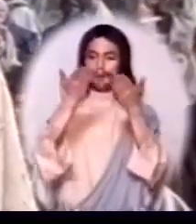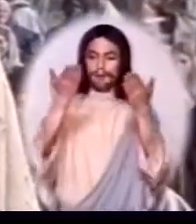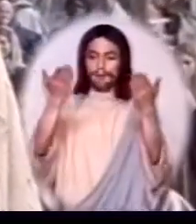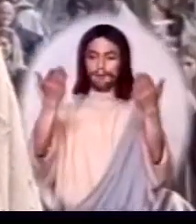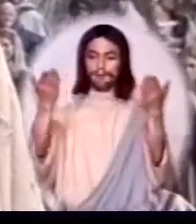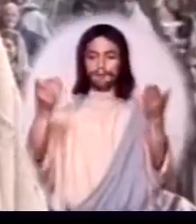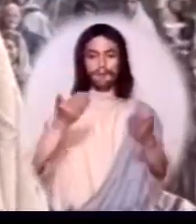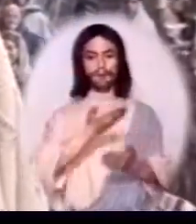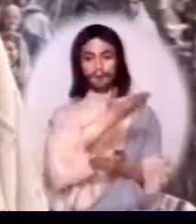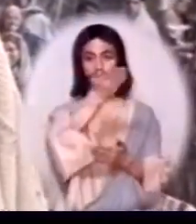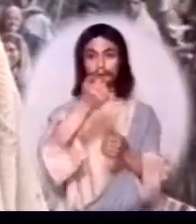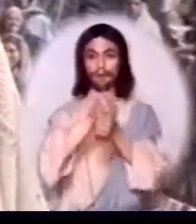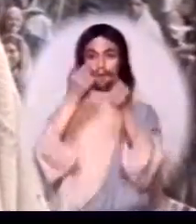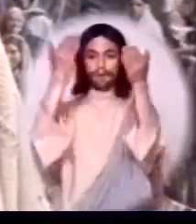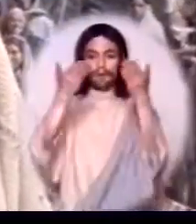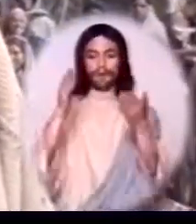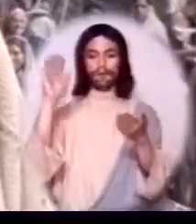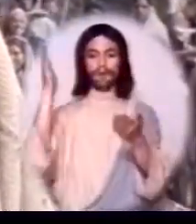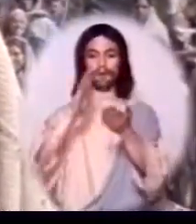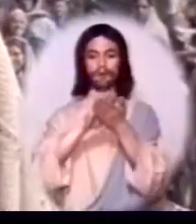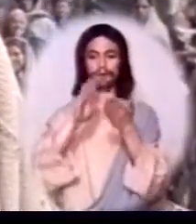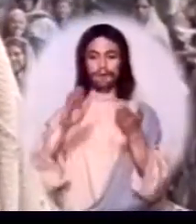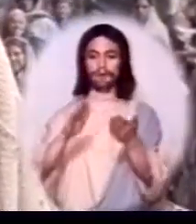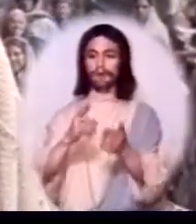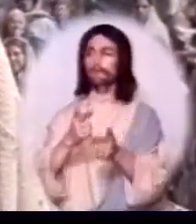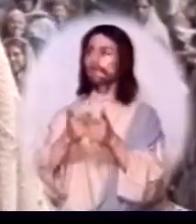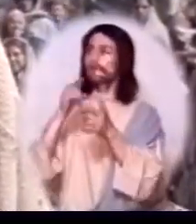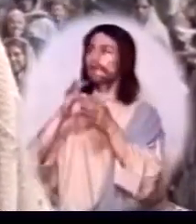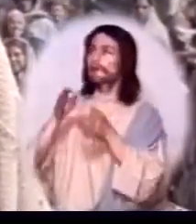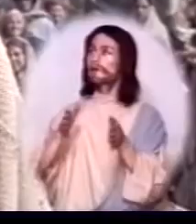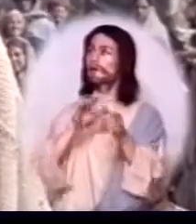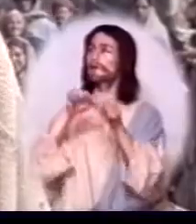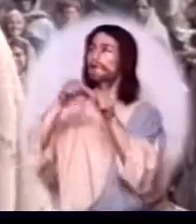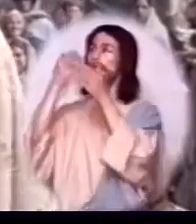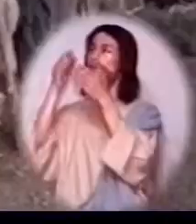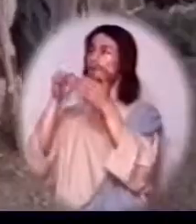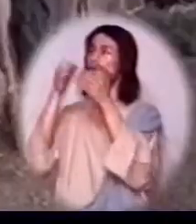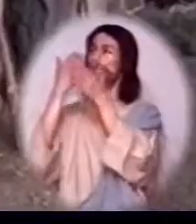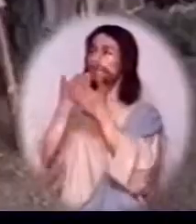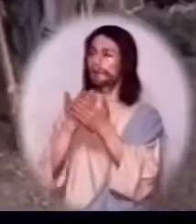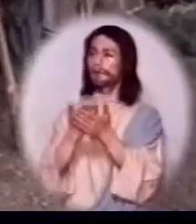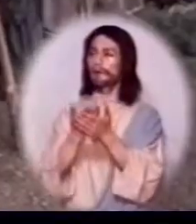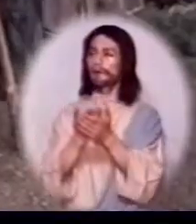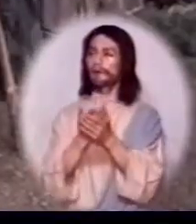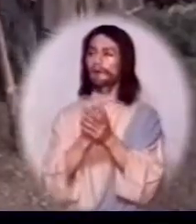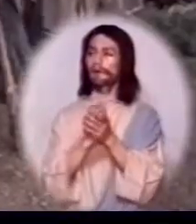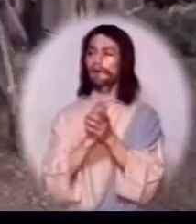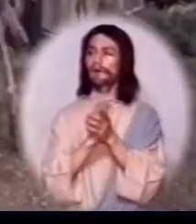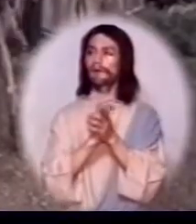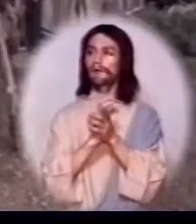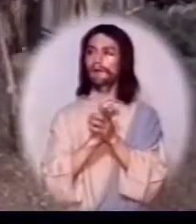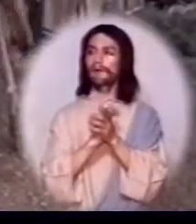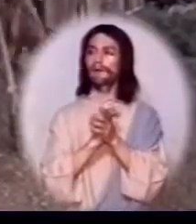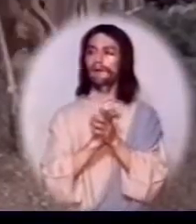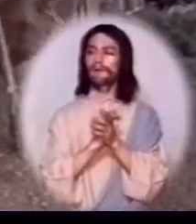용서해주라. 너희도 용서를 받을 것이니라. 주여, 주의 길로 인도하소서.